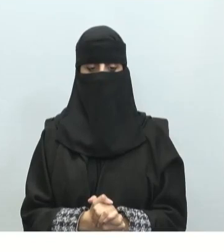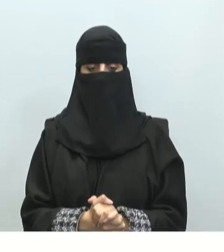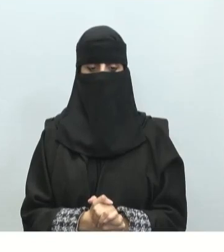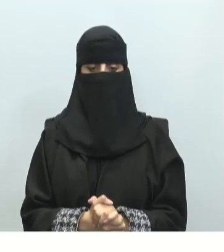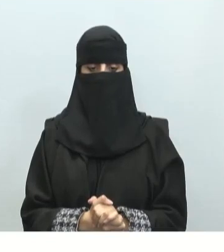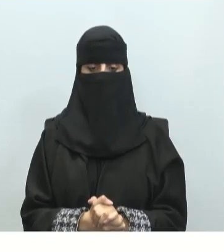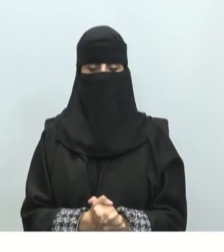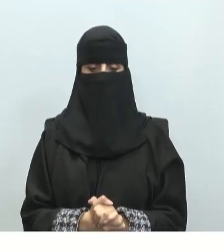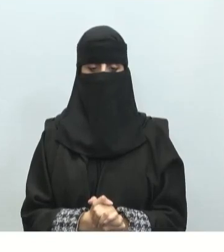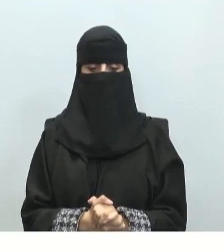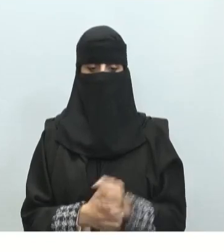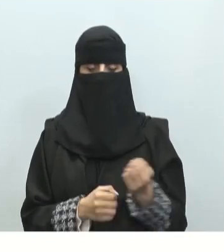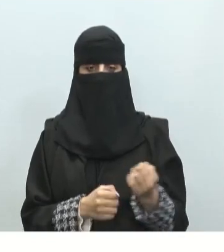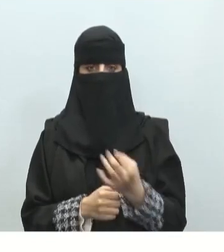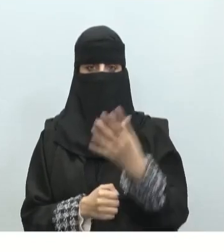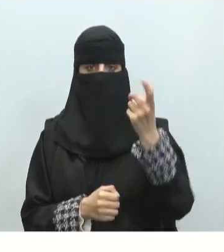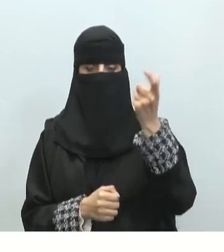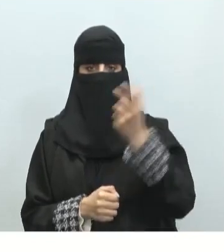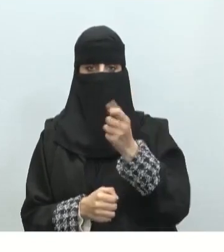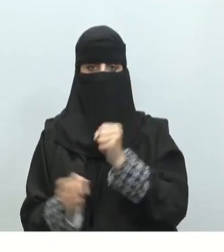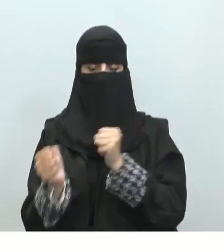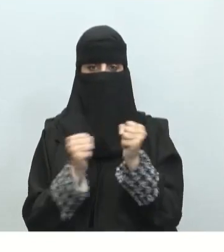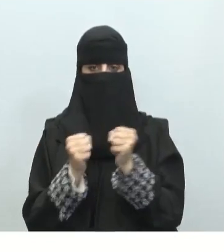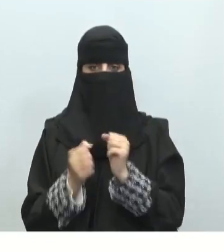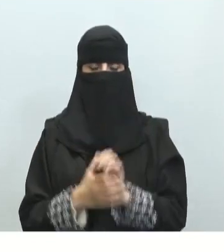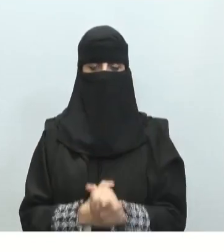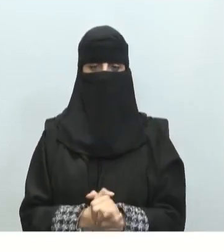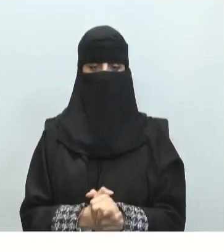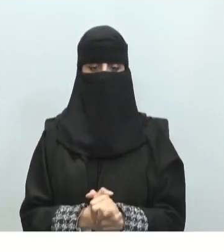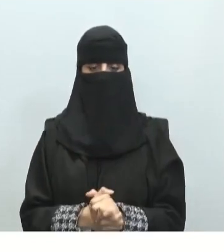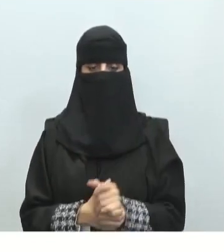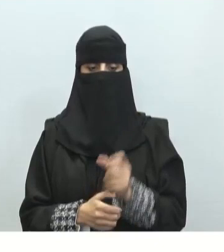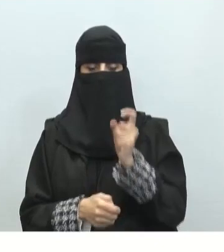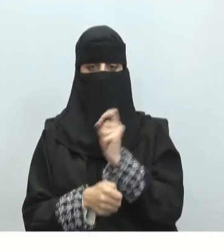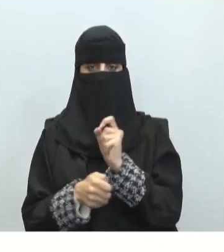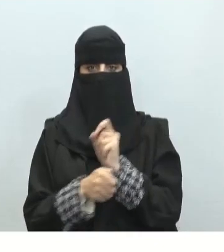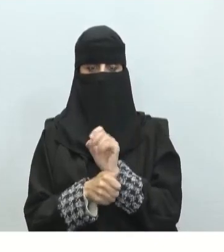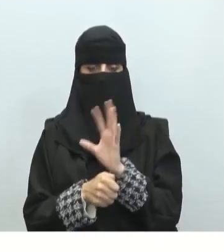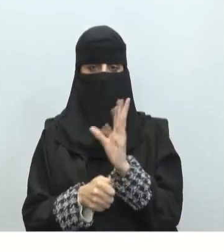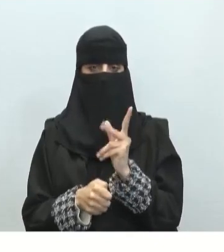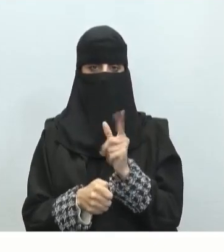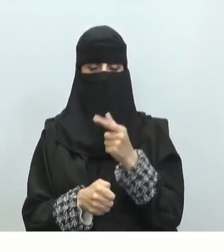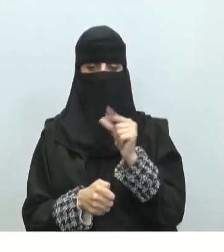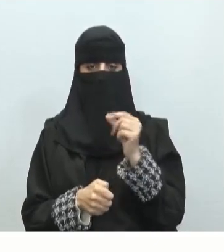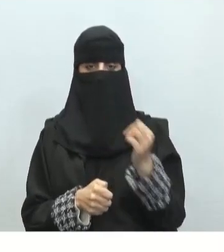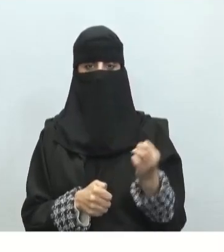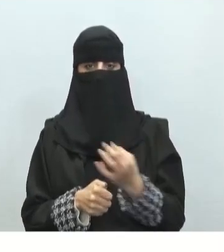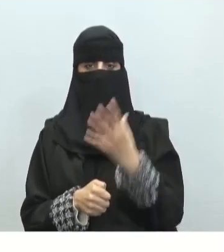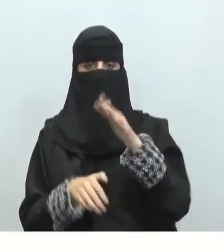الفقره اشرقت شمس العيد الفعل احسنتم اشرق